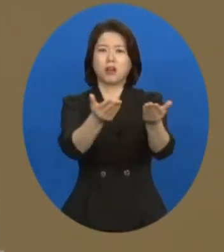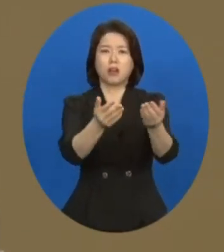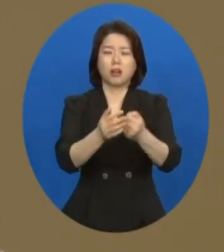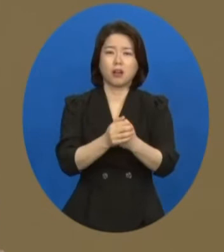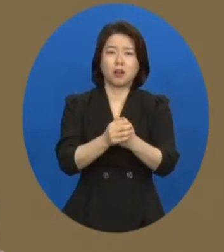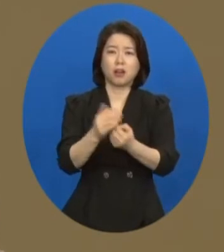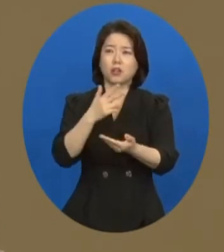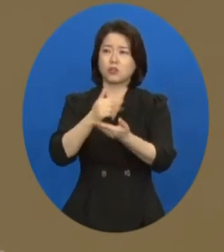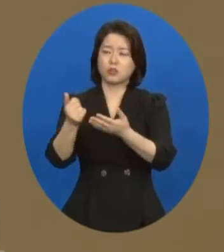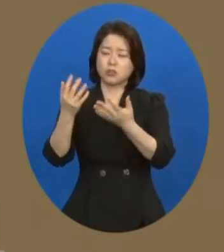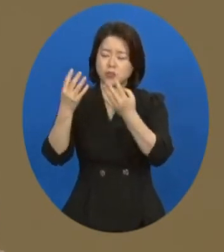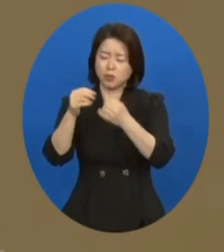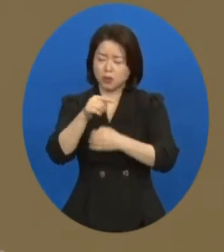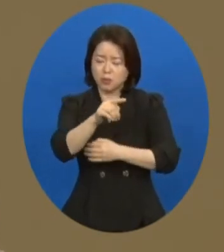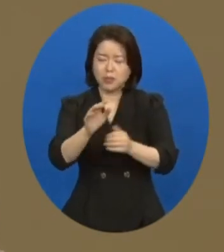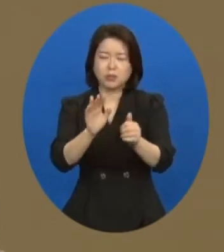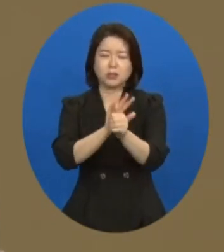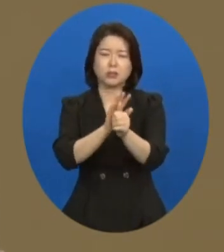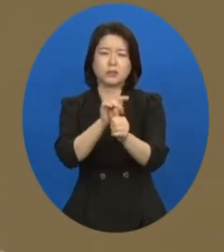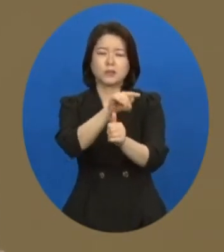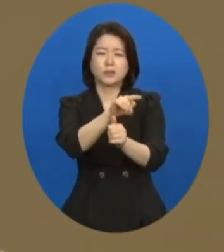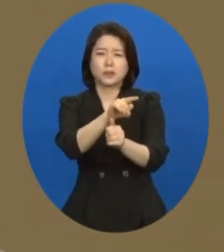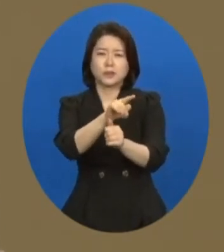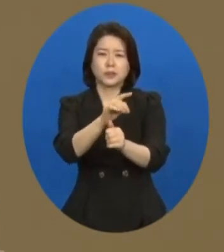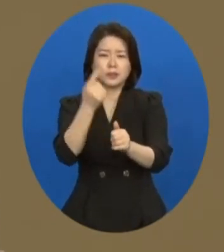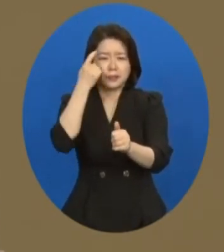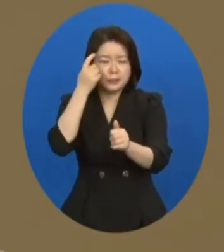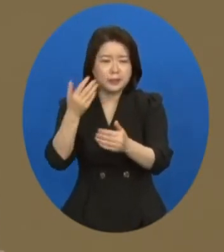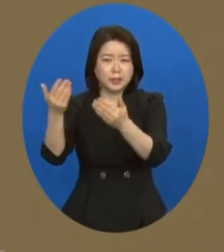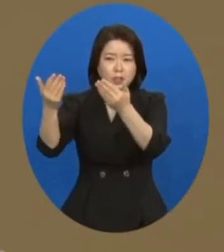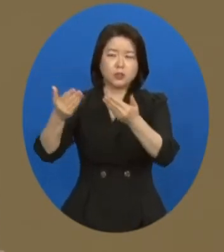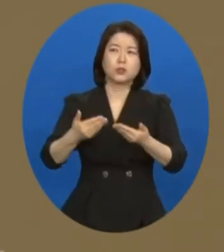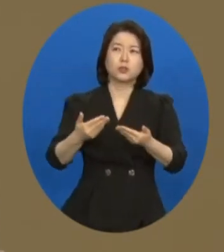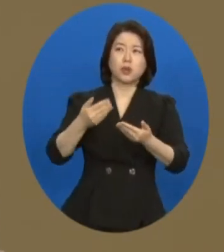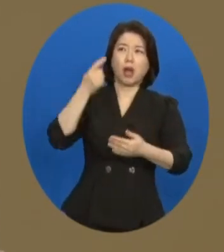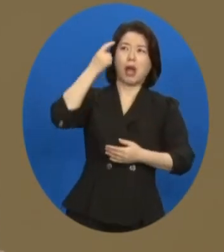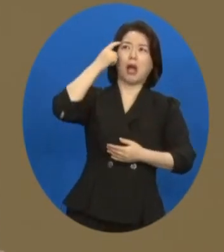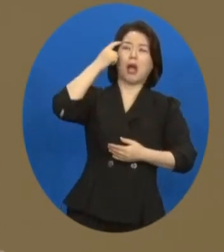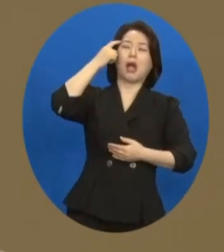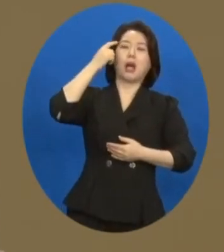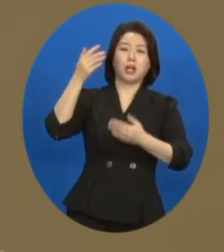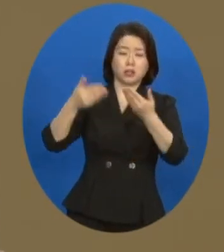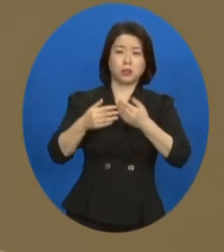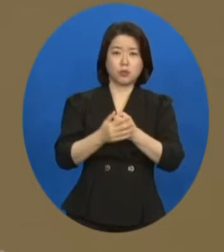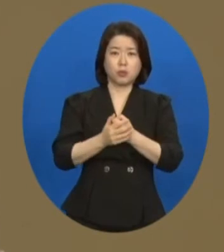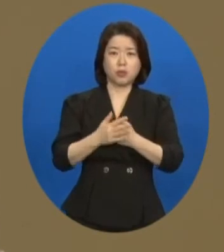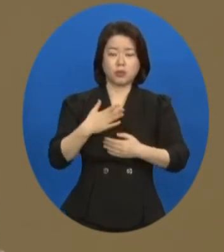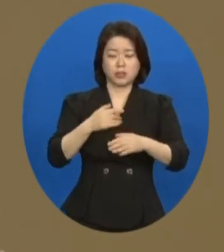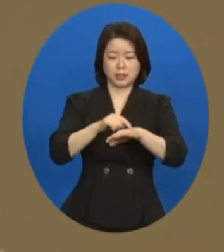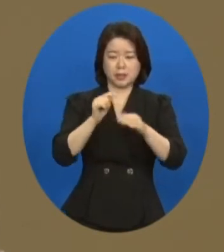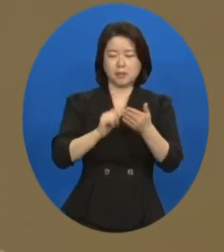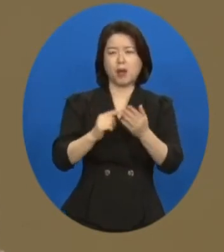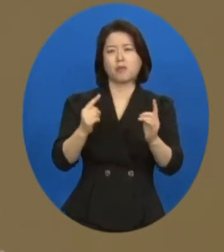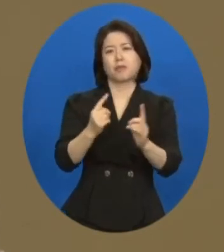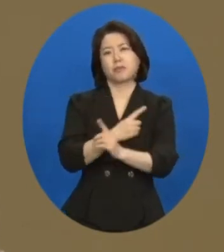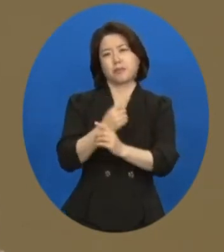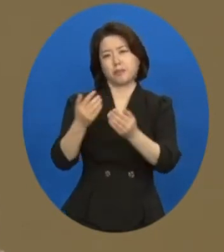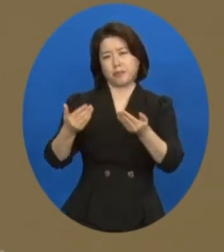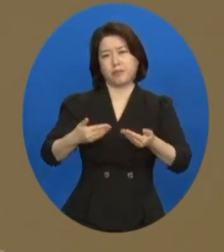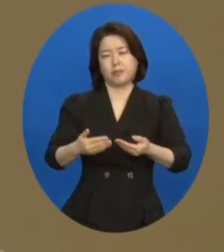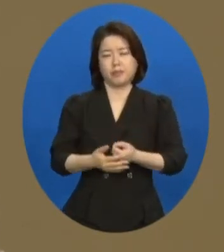얼마나 주님은 그를 위 하시는 찍힐 저에게 깨우쳐 주셨어요 그리고 제 마음을 바꾸게 하셨습니다